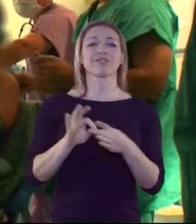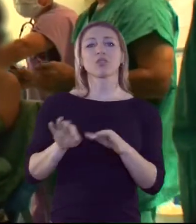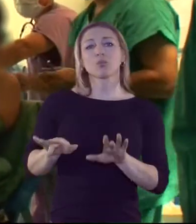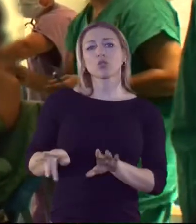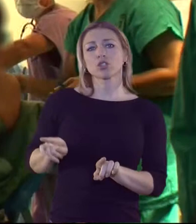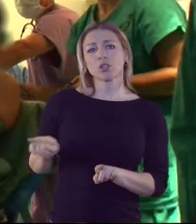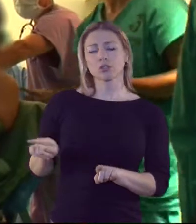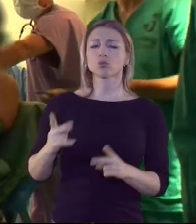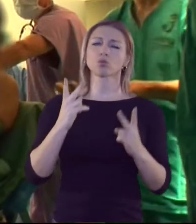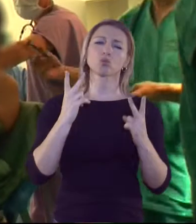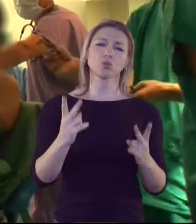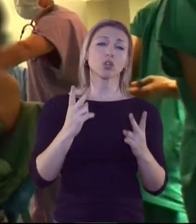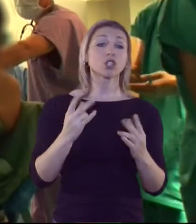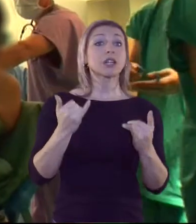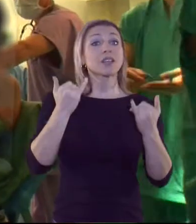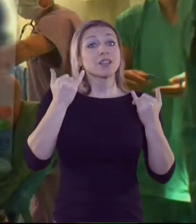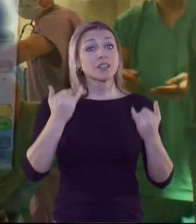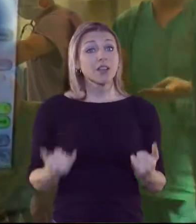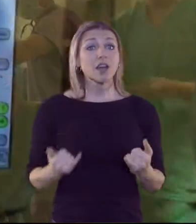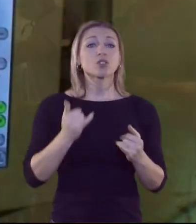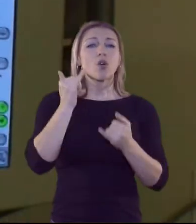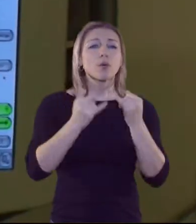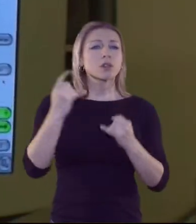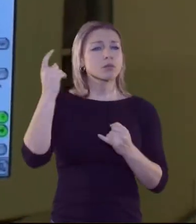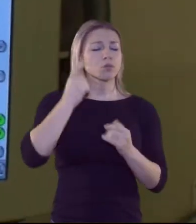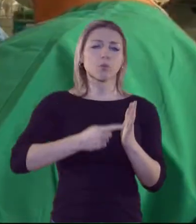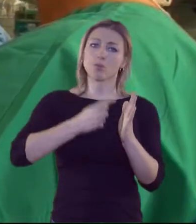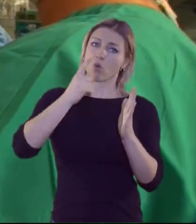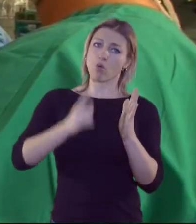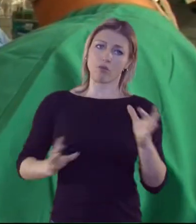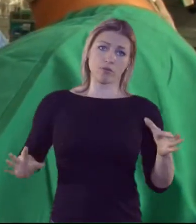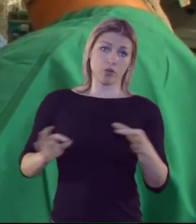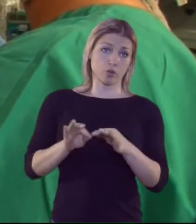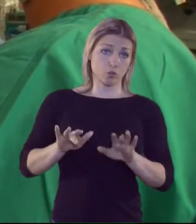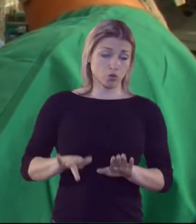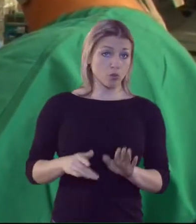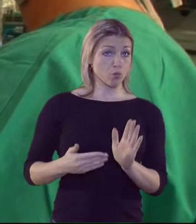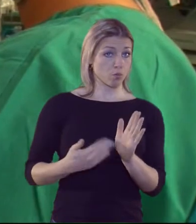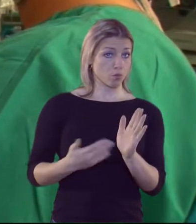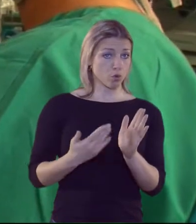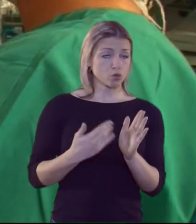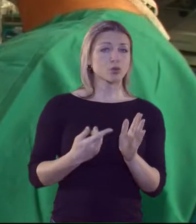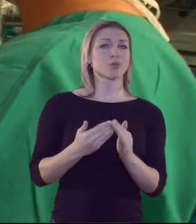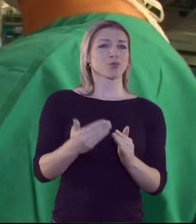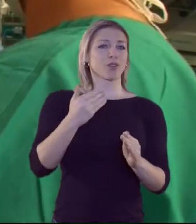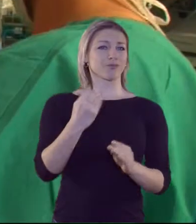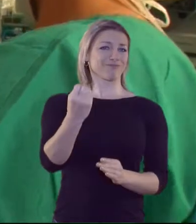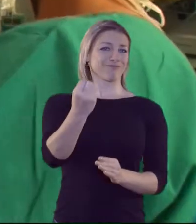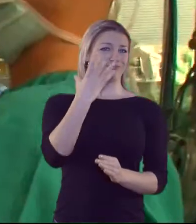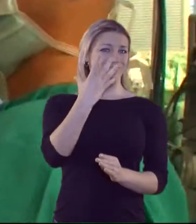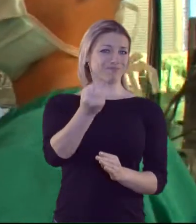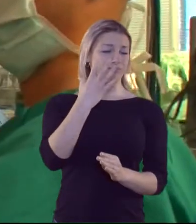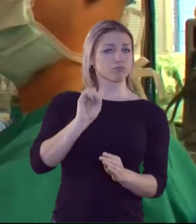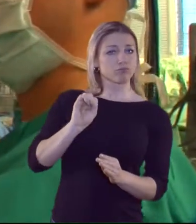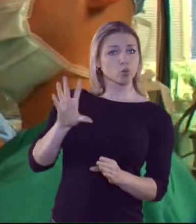při současných neurochirurgických operacích. Do navigační věže se vloží snímky včetně 3D konstrukce.